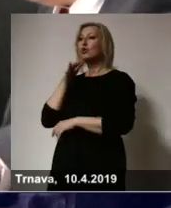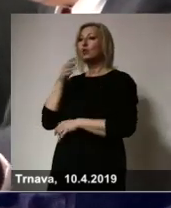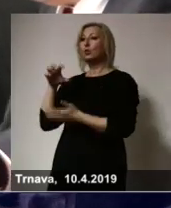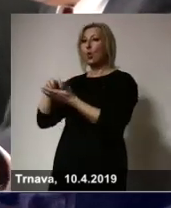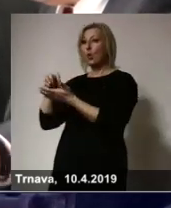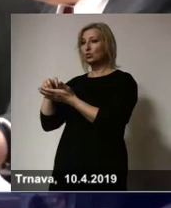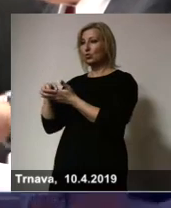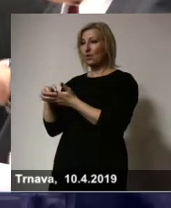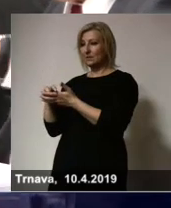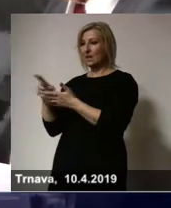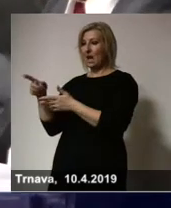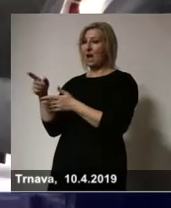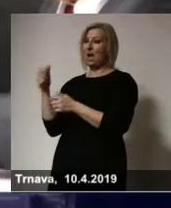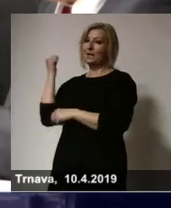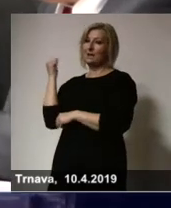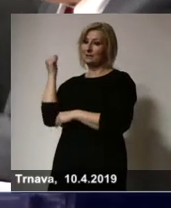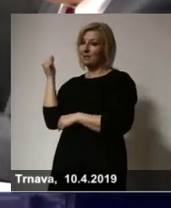v Dunajskej strede.